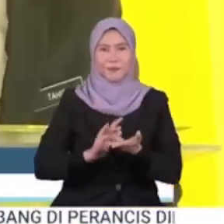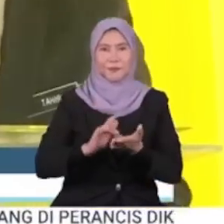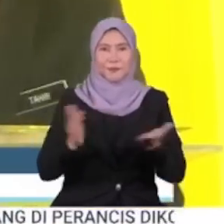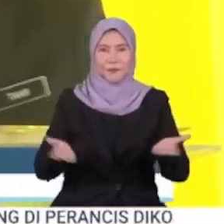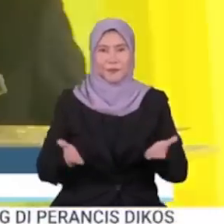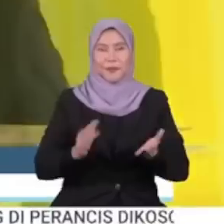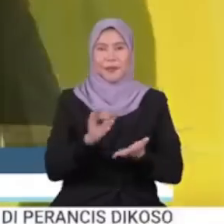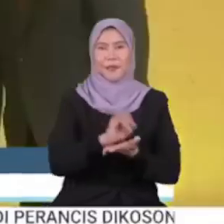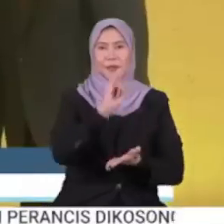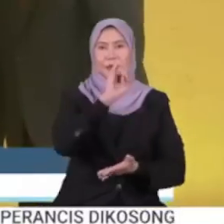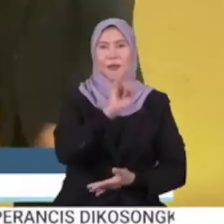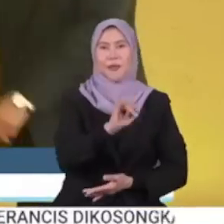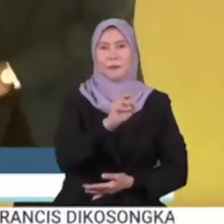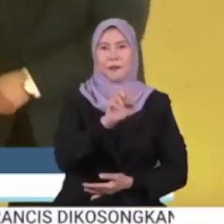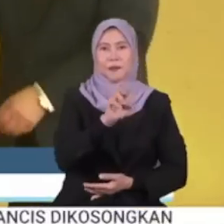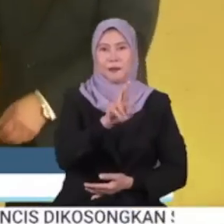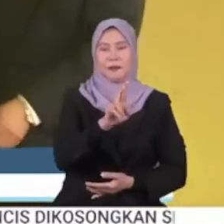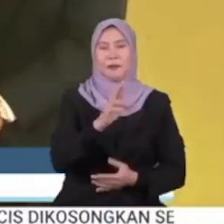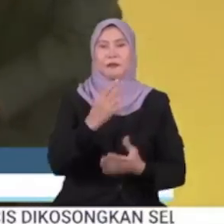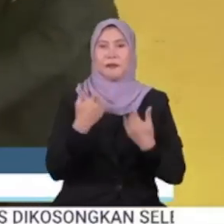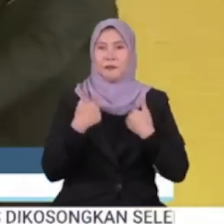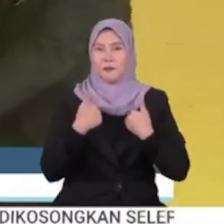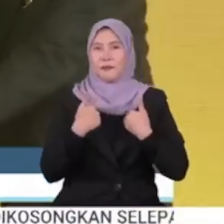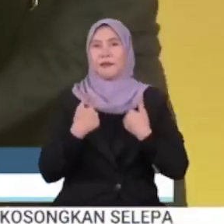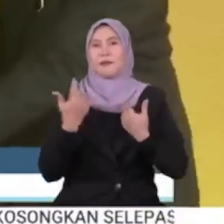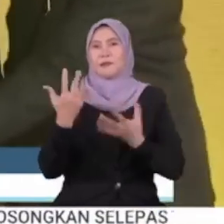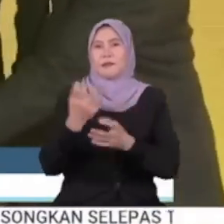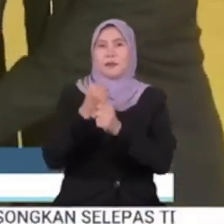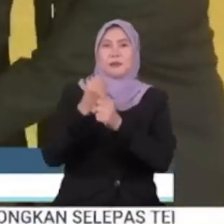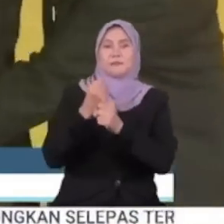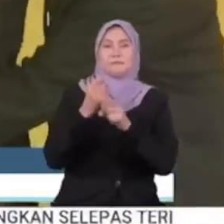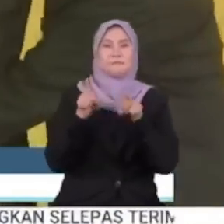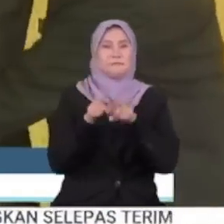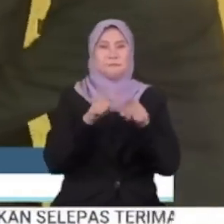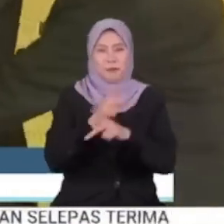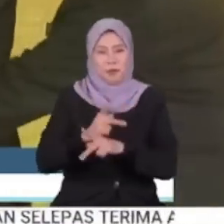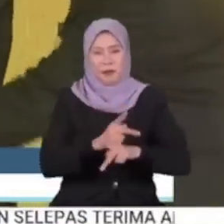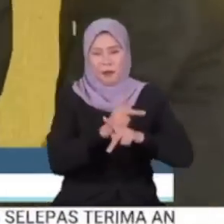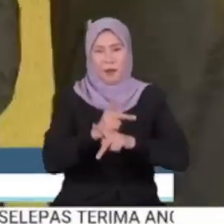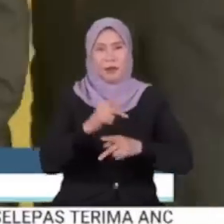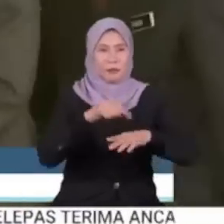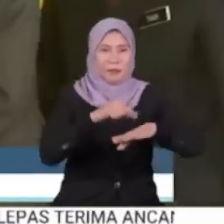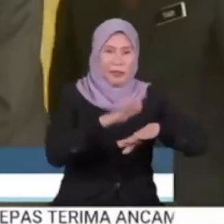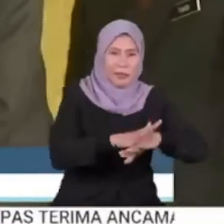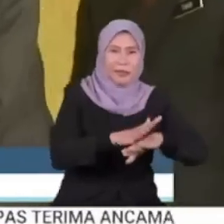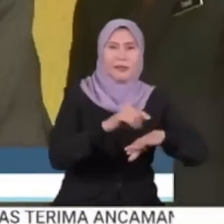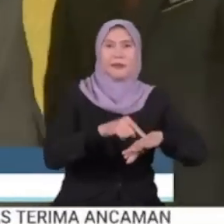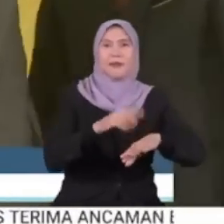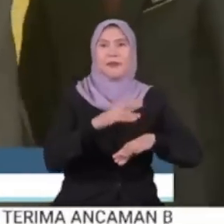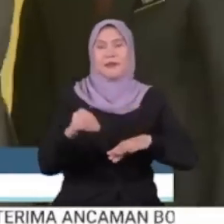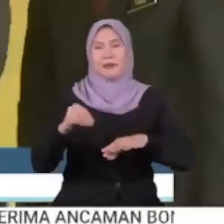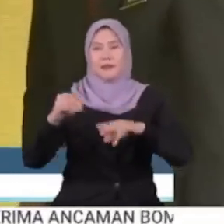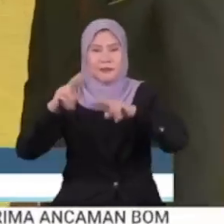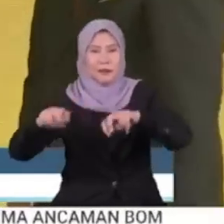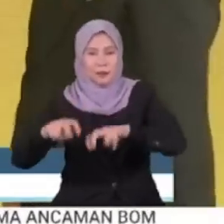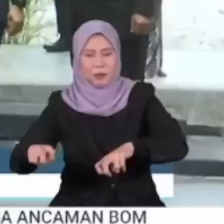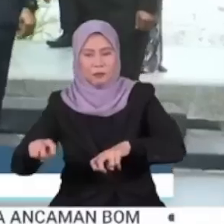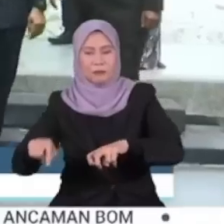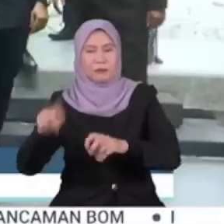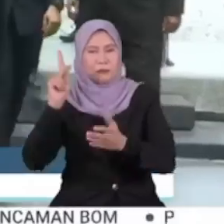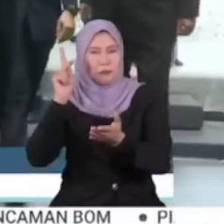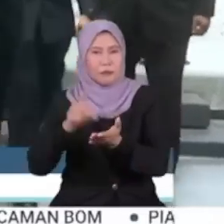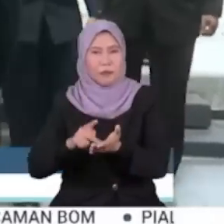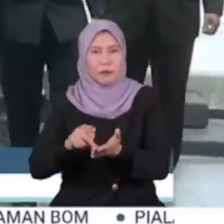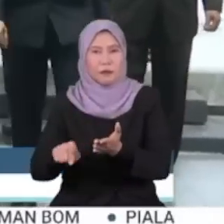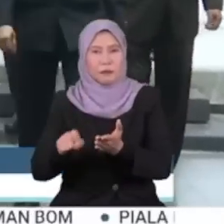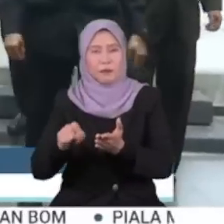ini melalui Institut IMMR turut membawa kepada pencapaian seperti pengawalan penyakit denggi dan perkhidmatan diagnostik untuk mengenal